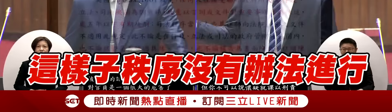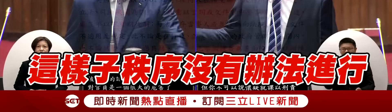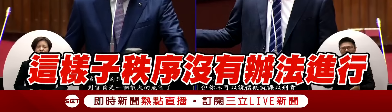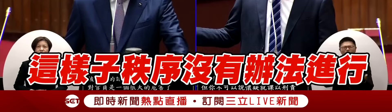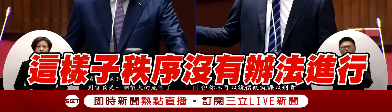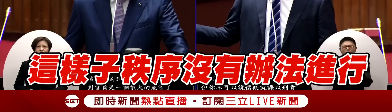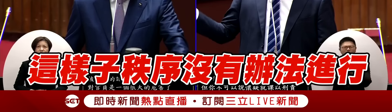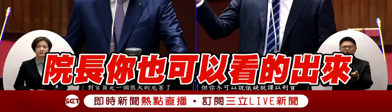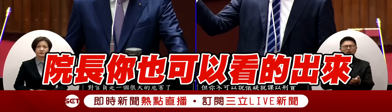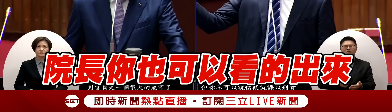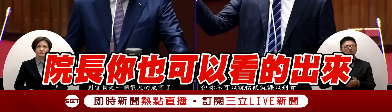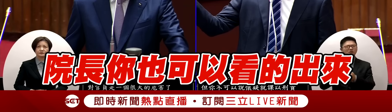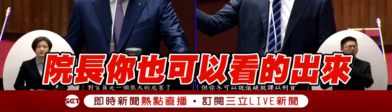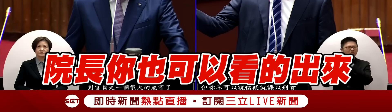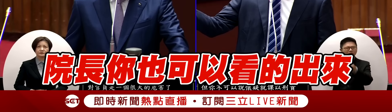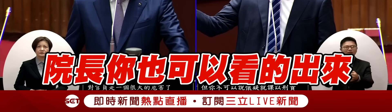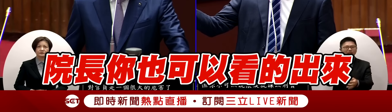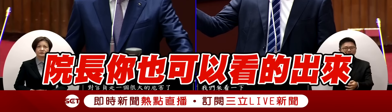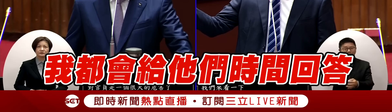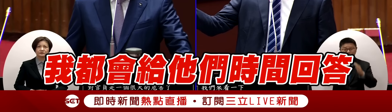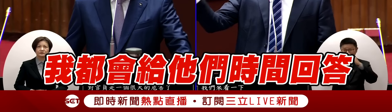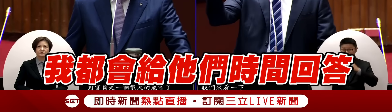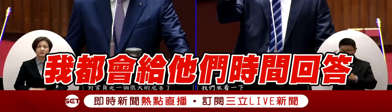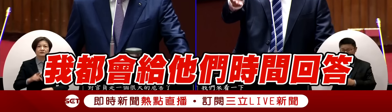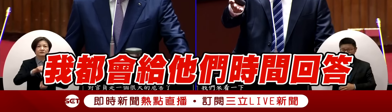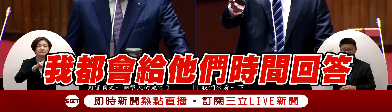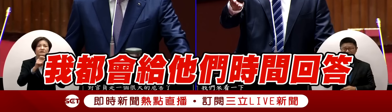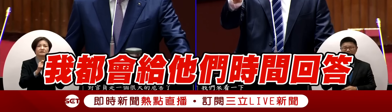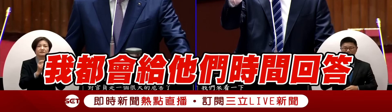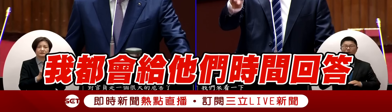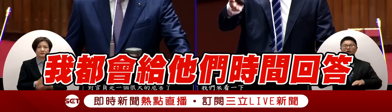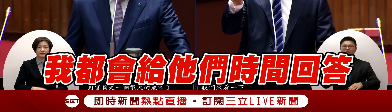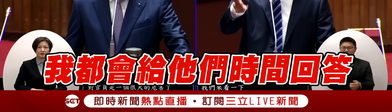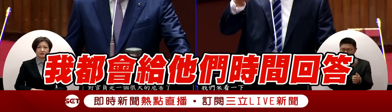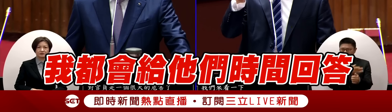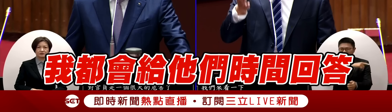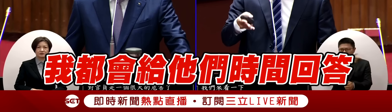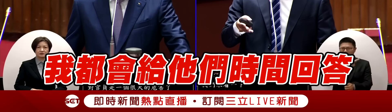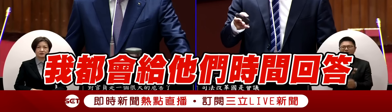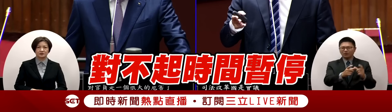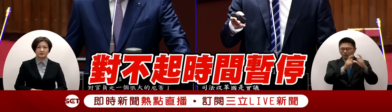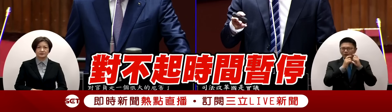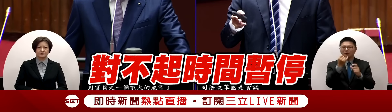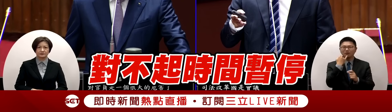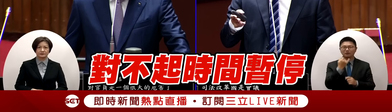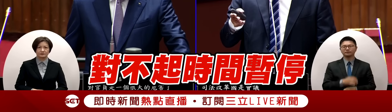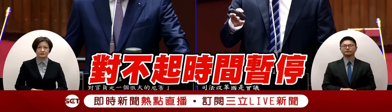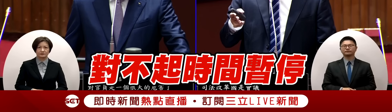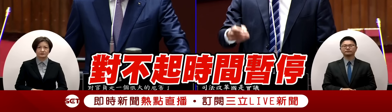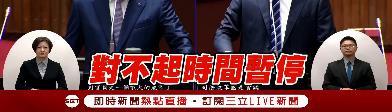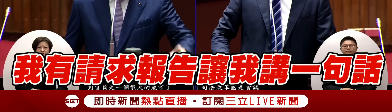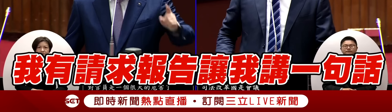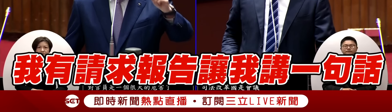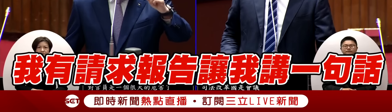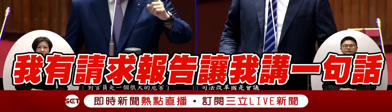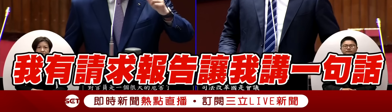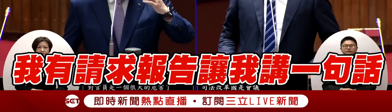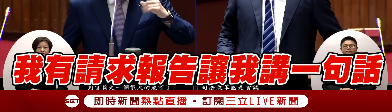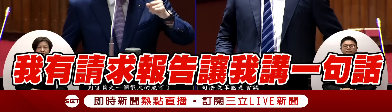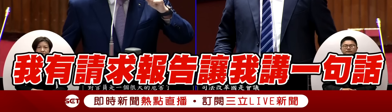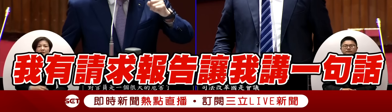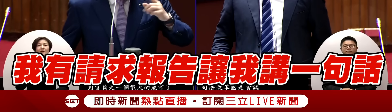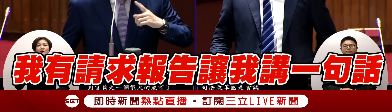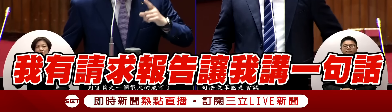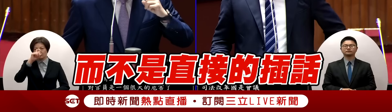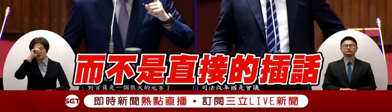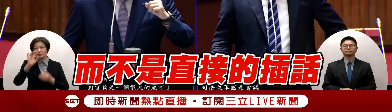没有办法进行。院长，你也可以看得出来， 时间暂停， 我都会给他们时间回答。 委员，对不起，时间暂停。 是， 我有请求委员